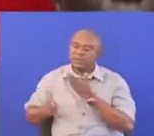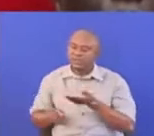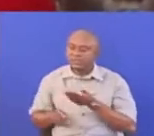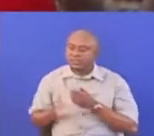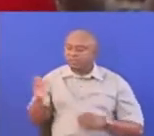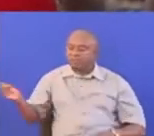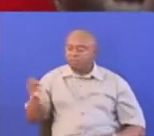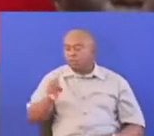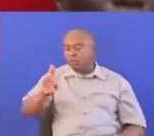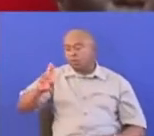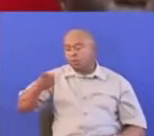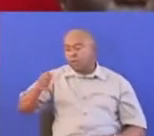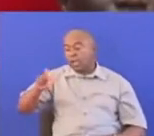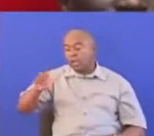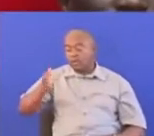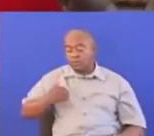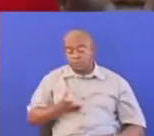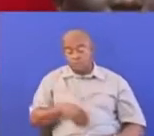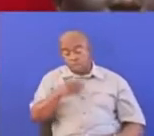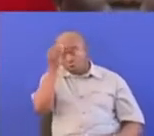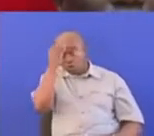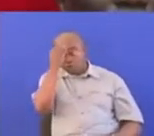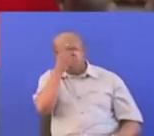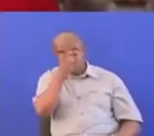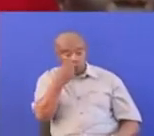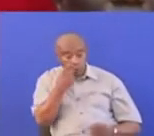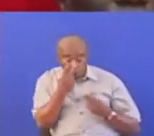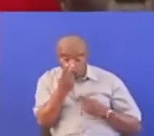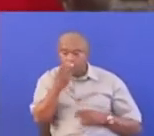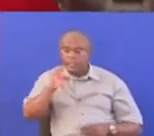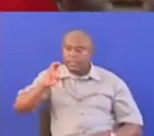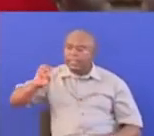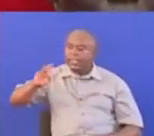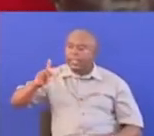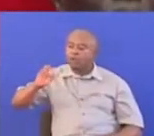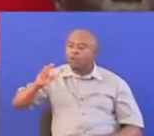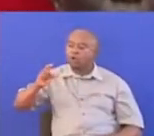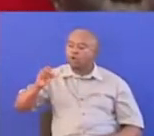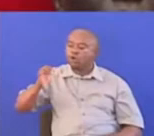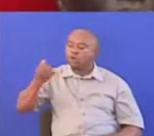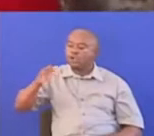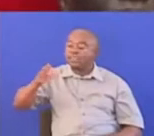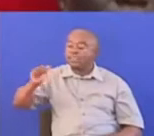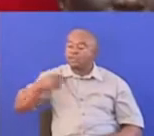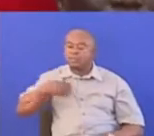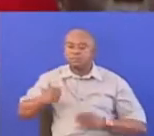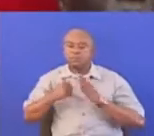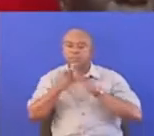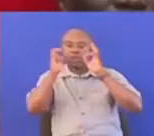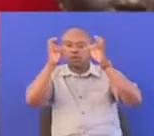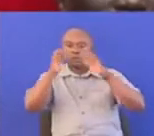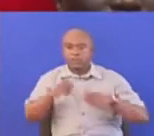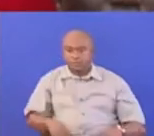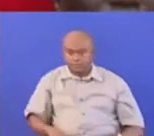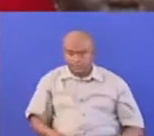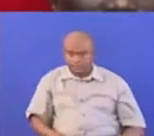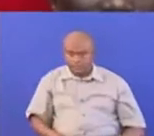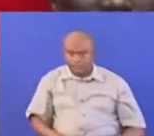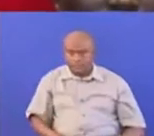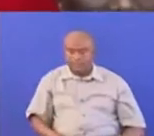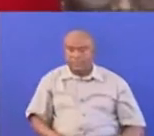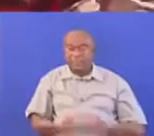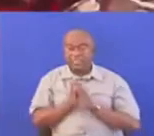tuwalete Ugala ili waweze kufaidika na ekolojia iliyoko pale. Mheshimiwa Spika, ninaunga mkono hoja. Asante